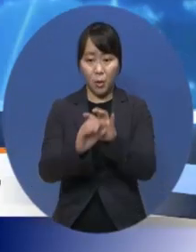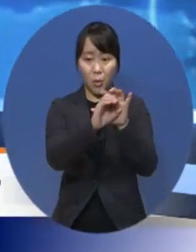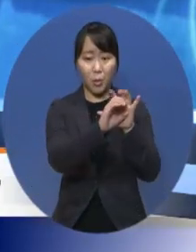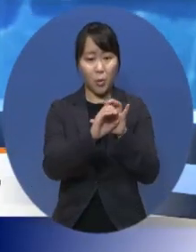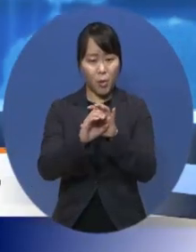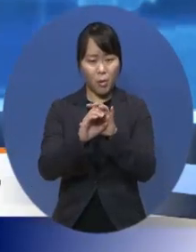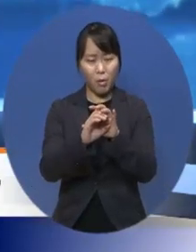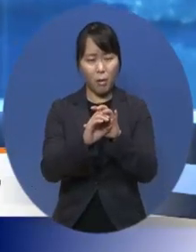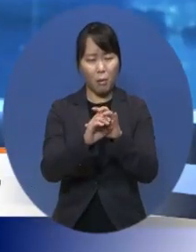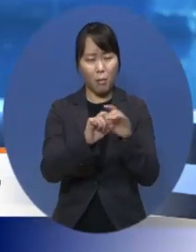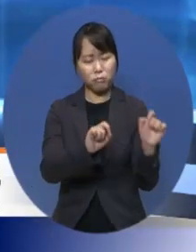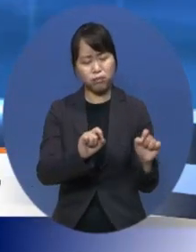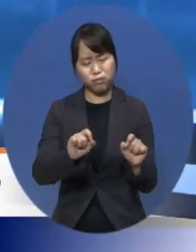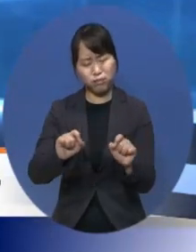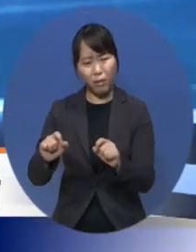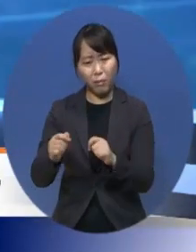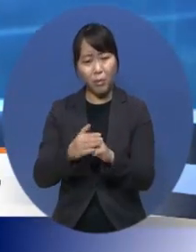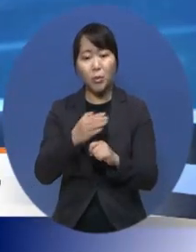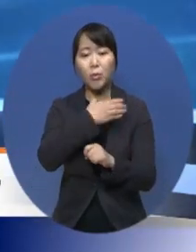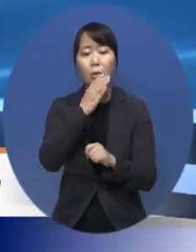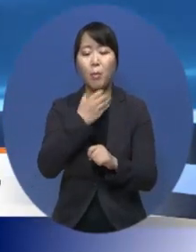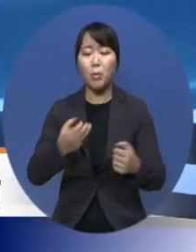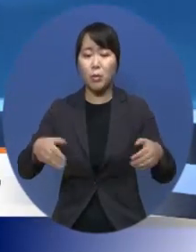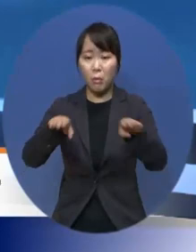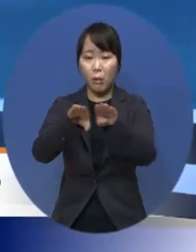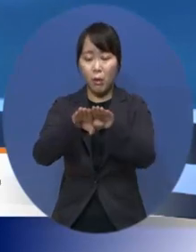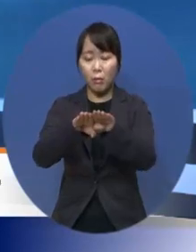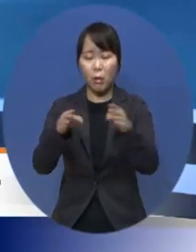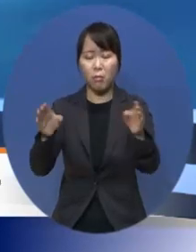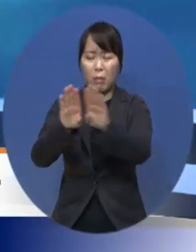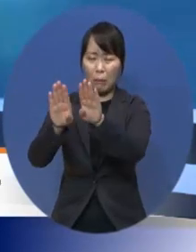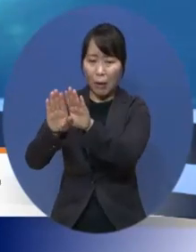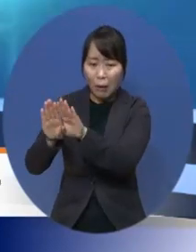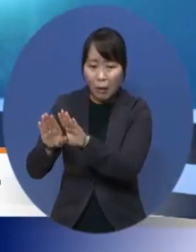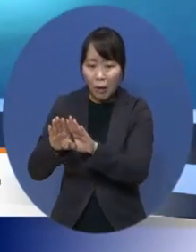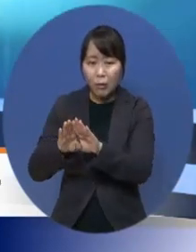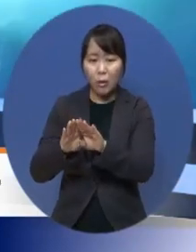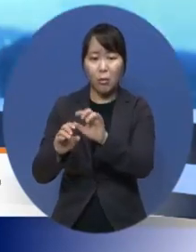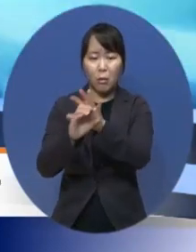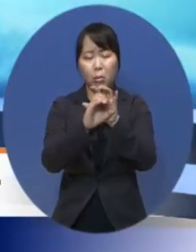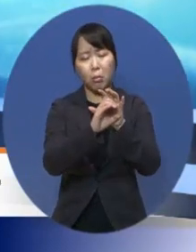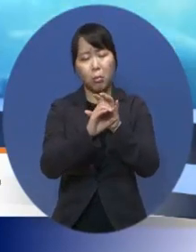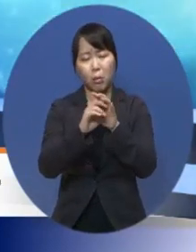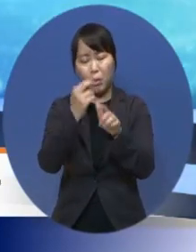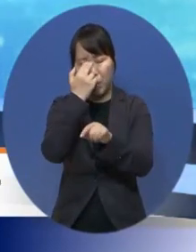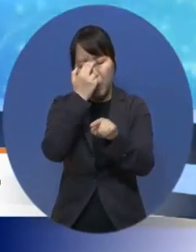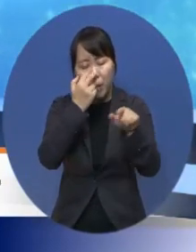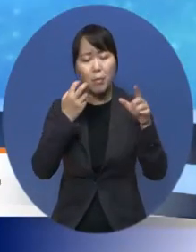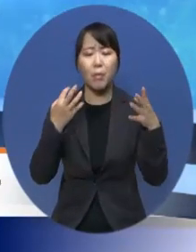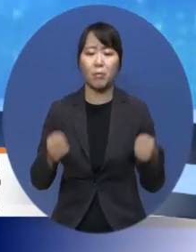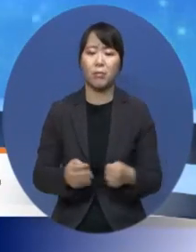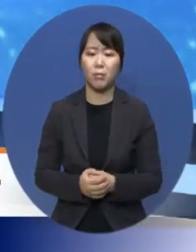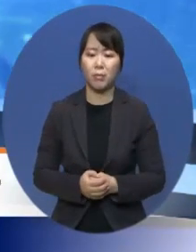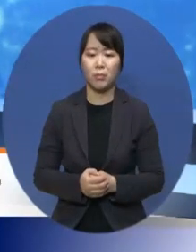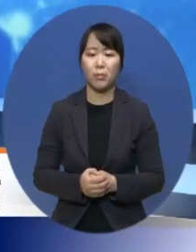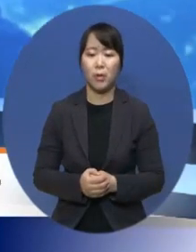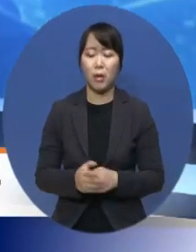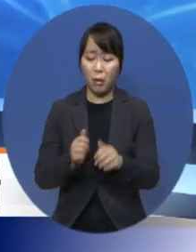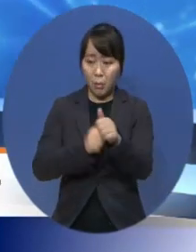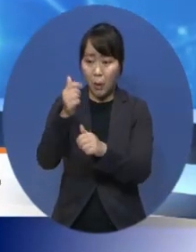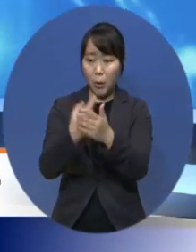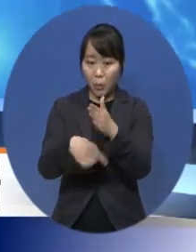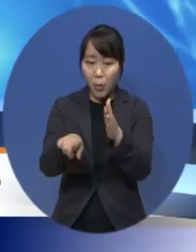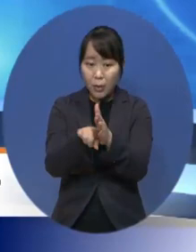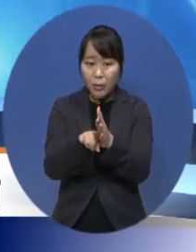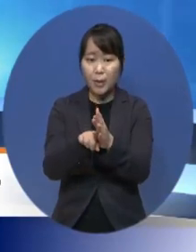코로나19가 장기화되면서 노인 복지 시설 등이 휴관하며 코로나 블루를 겪는 노인들이 많아졌는데요. 이를